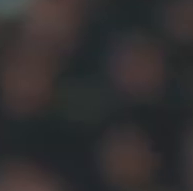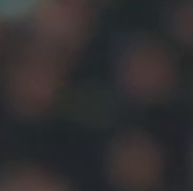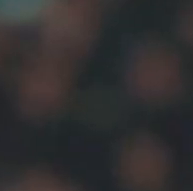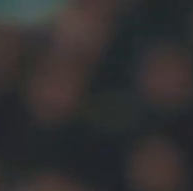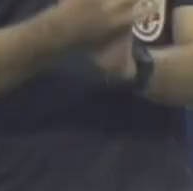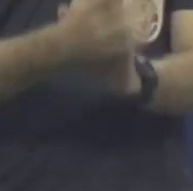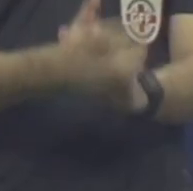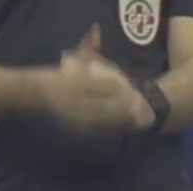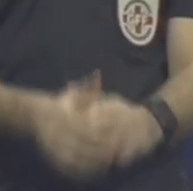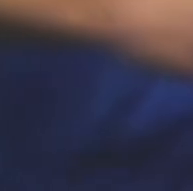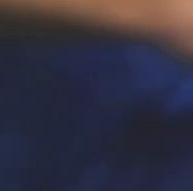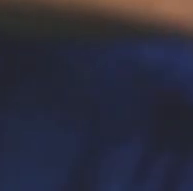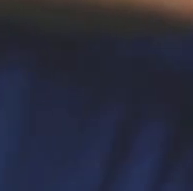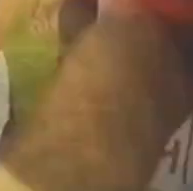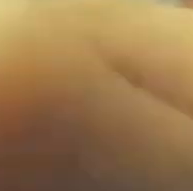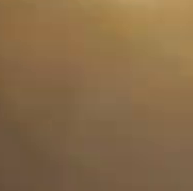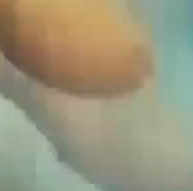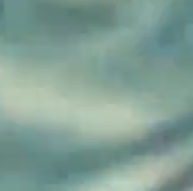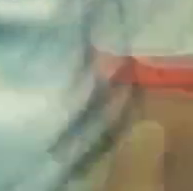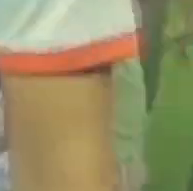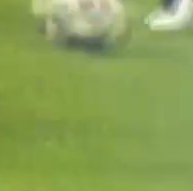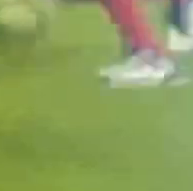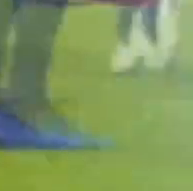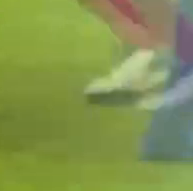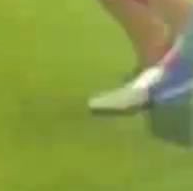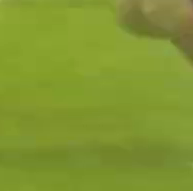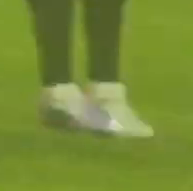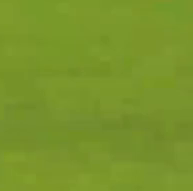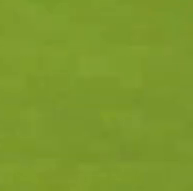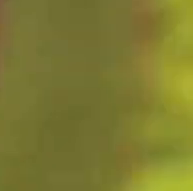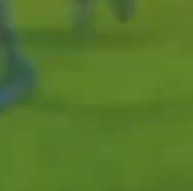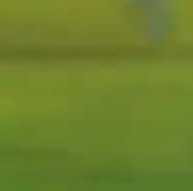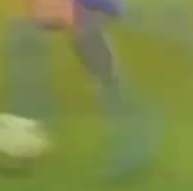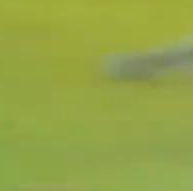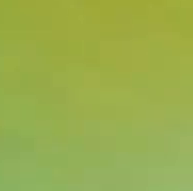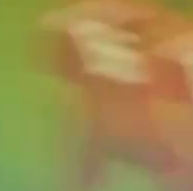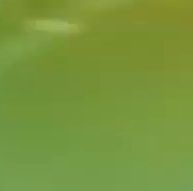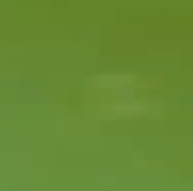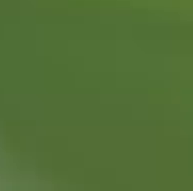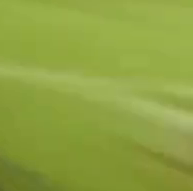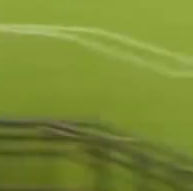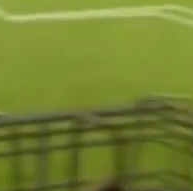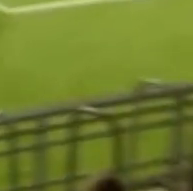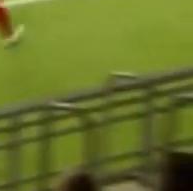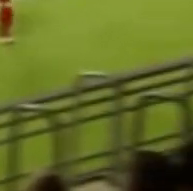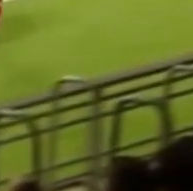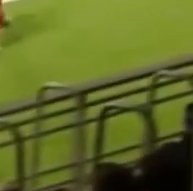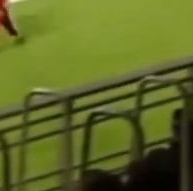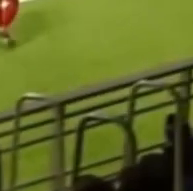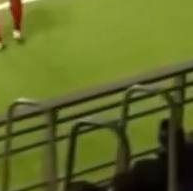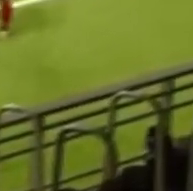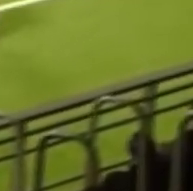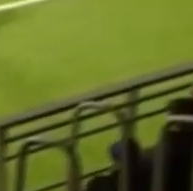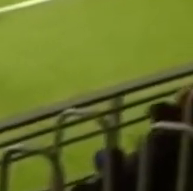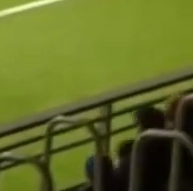ციული საერთაშორისო ტურნირი მინი ფეხბურთში. სამთრის თასი 2020.